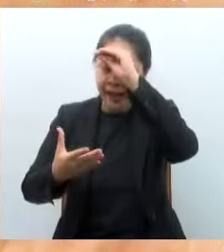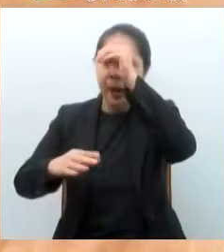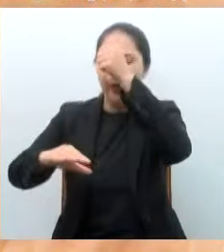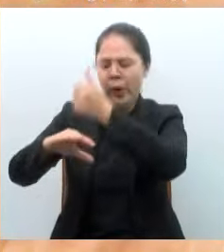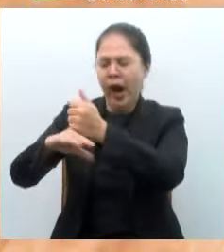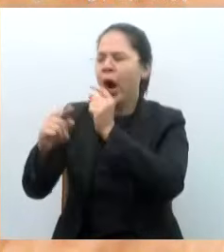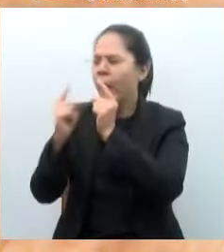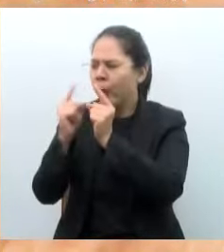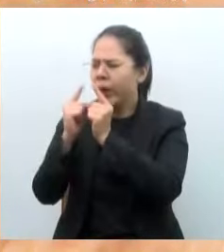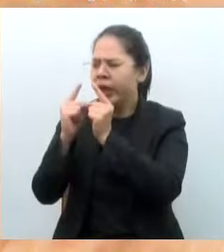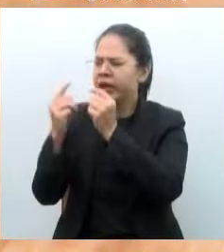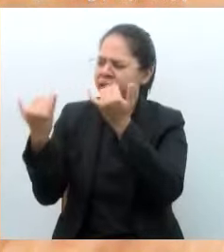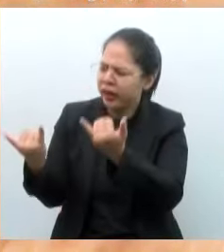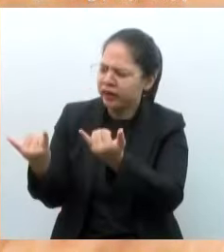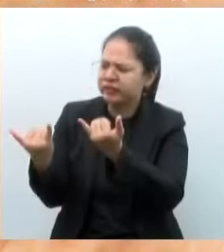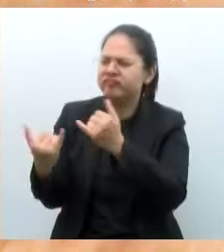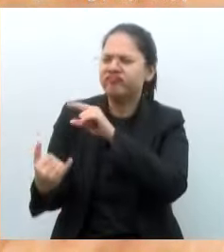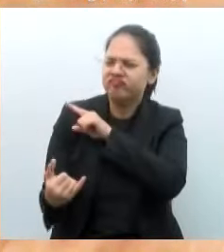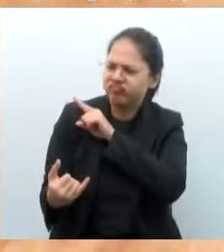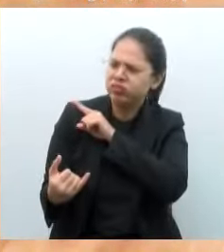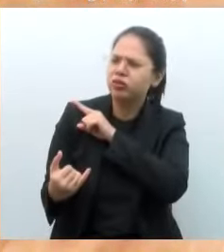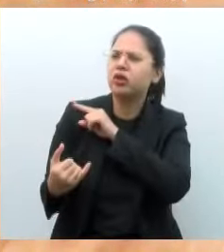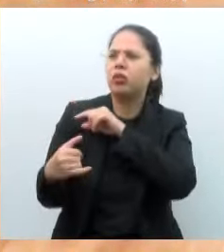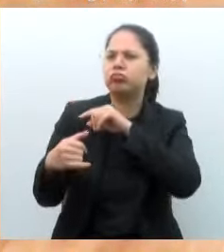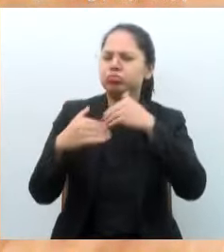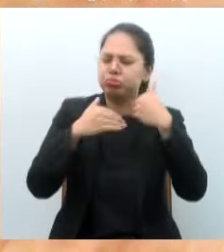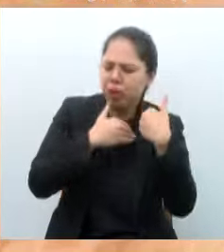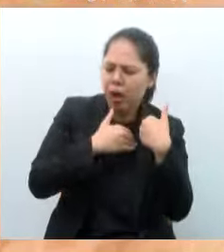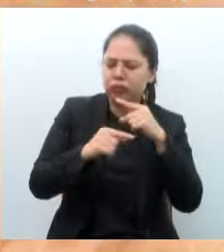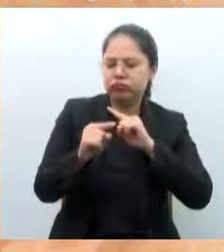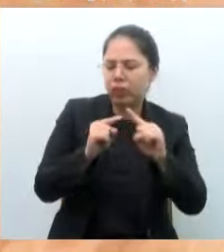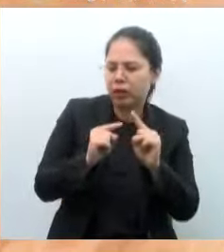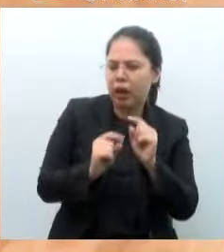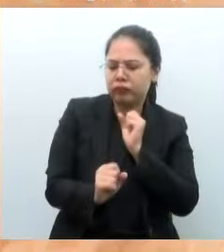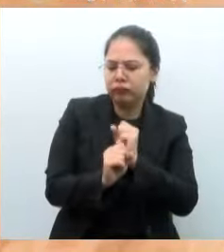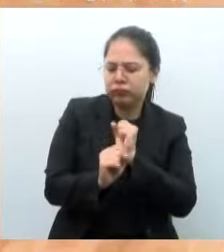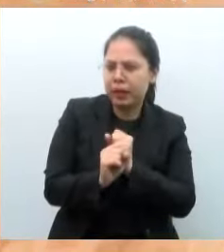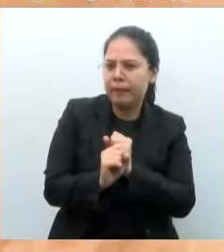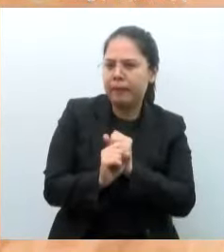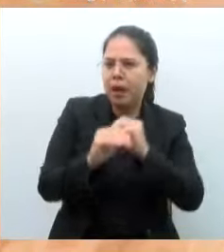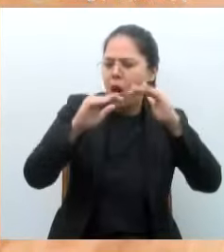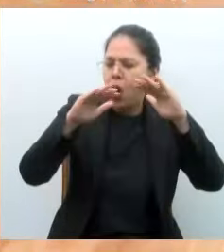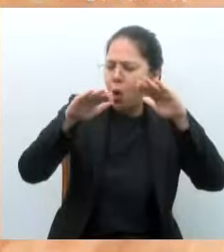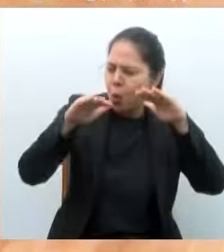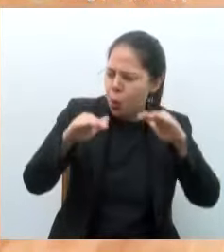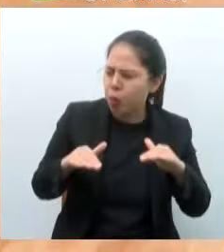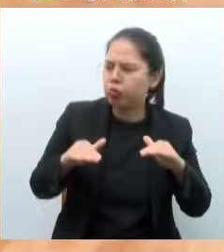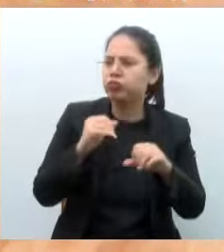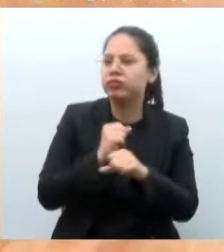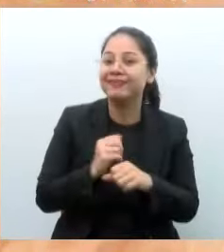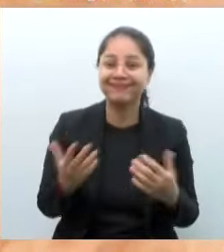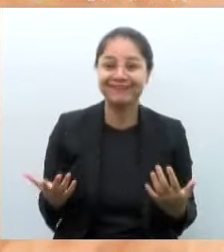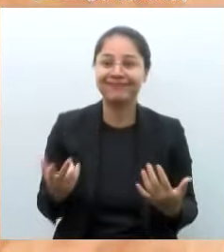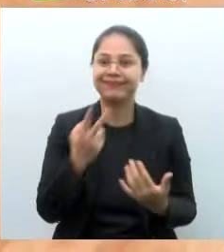ในประเด็นของการรับภาระต่างๆที่กำลังดำเนินการอยู่ในขณะนี้นะคะมีอะไรบ้างแล้วก็มีแนวทางในการดำเนินการอย่างไรคะท่